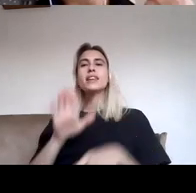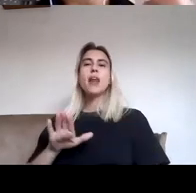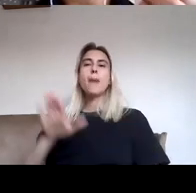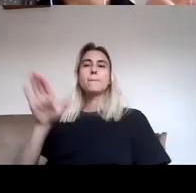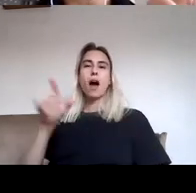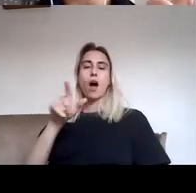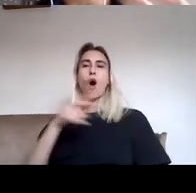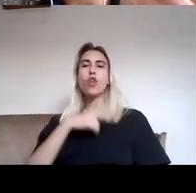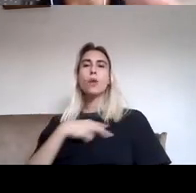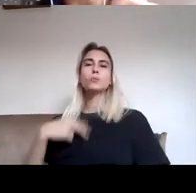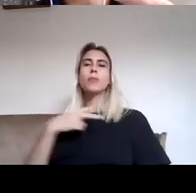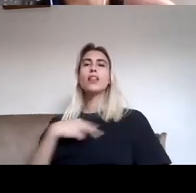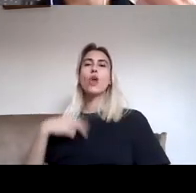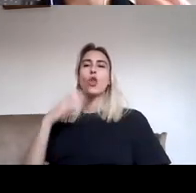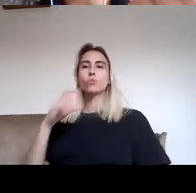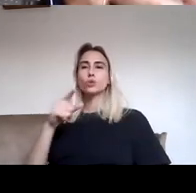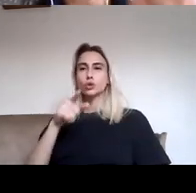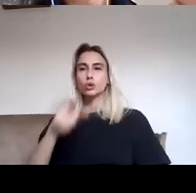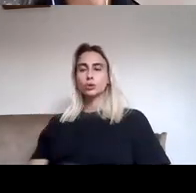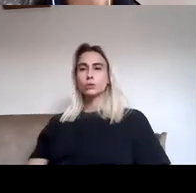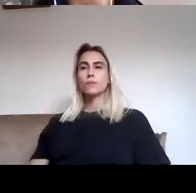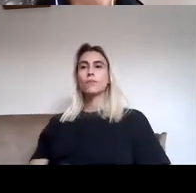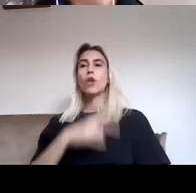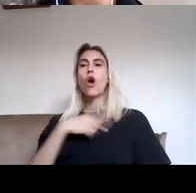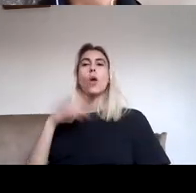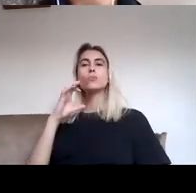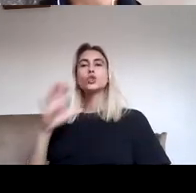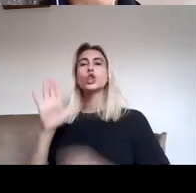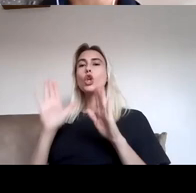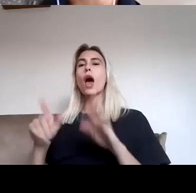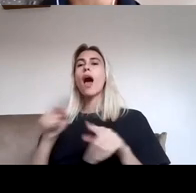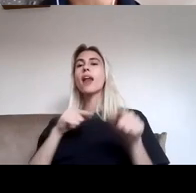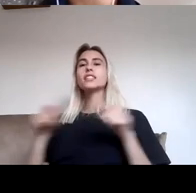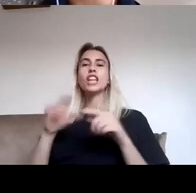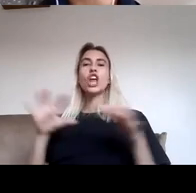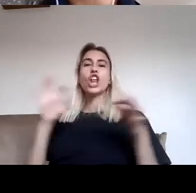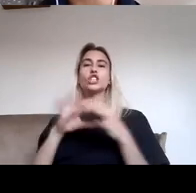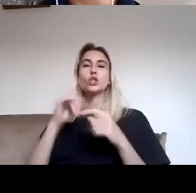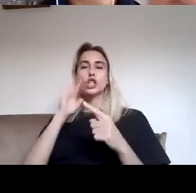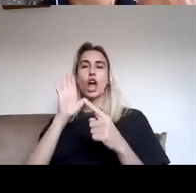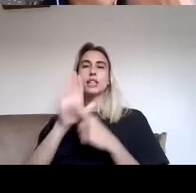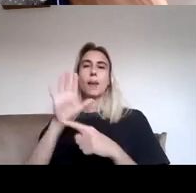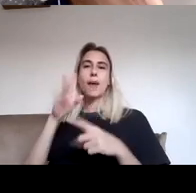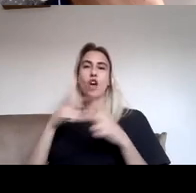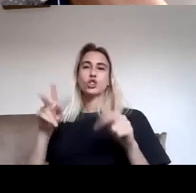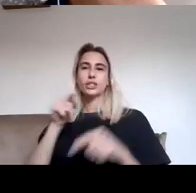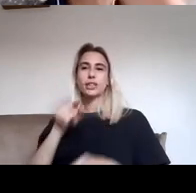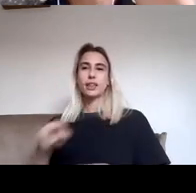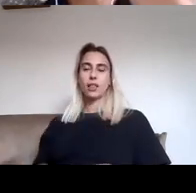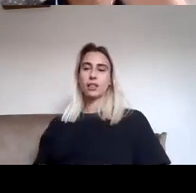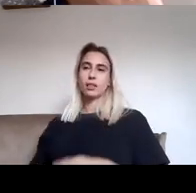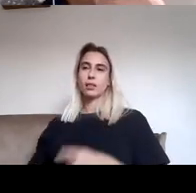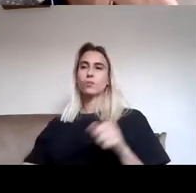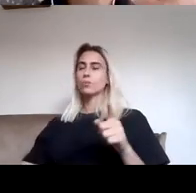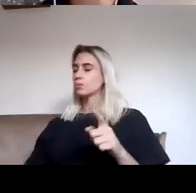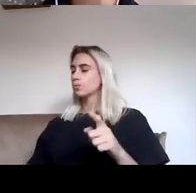otobüs, belediye otobüsü. Otobüs ve durak arasındaki ilişkiyi göstermek açısından yine rampa. Tabii burada asıl kritik şey